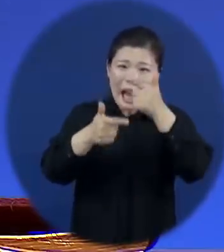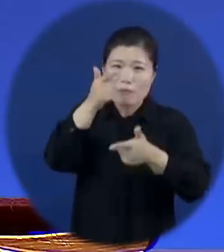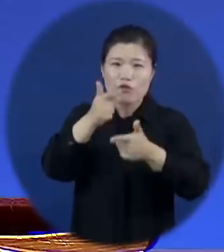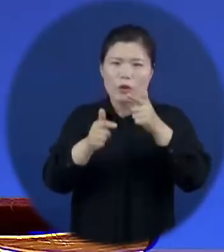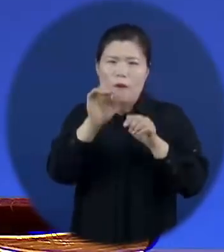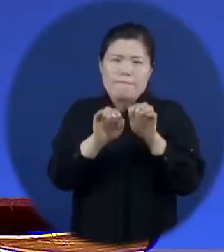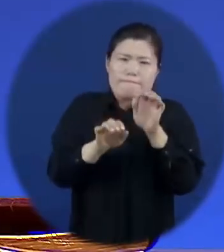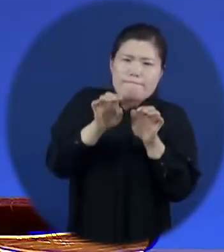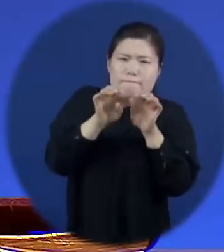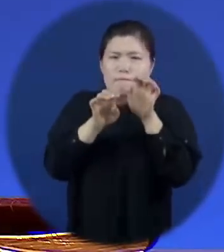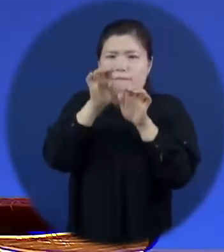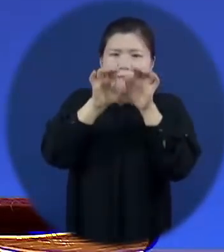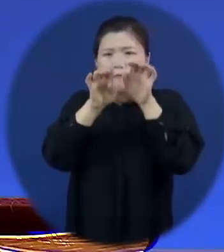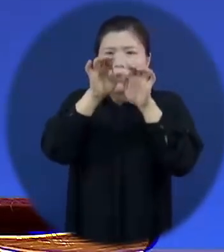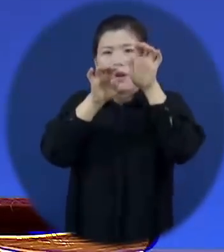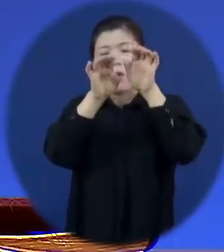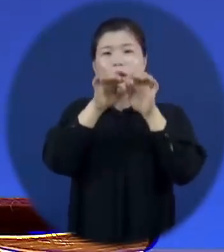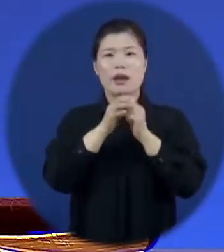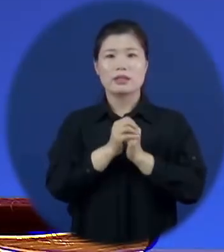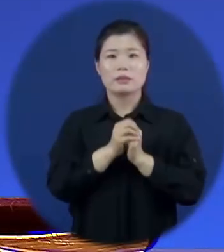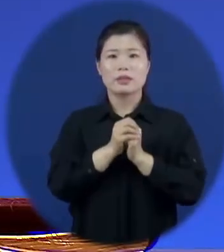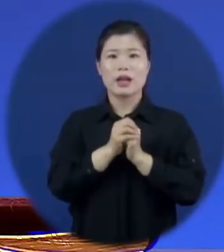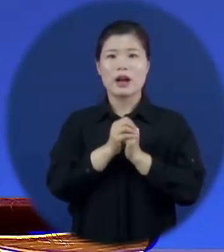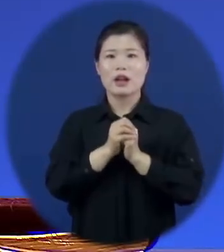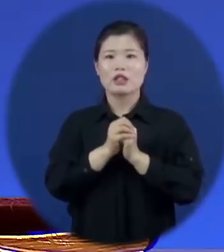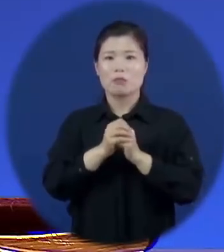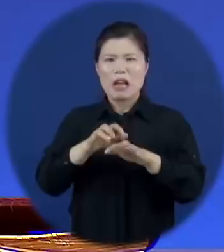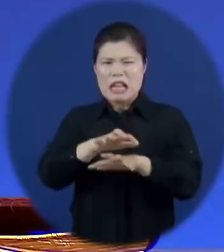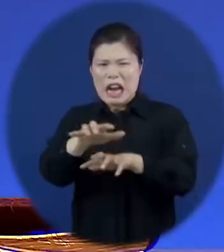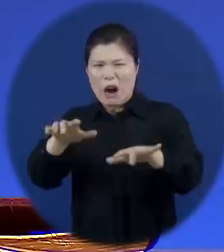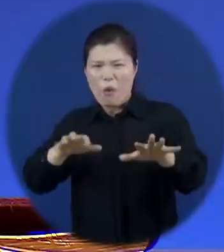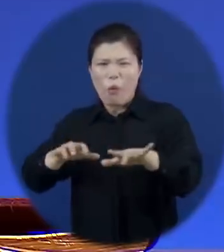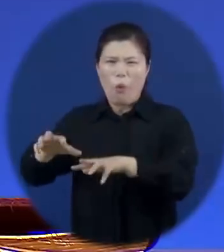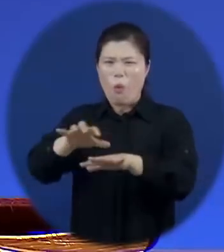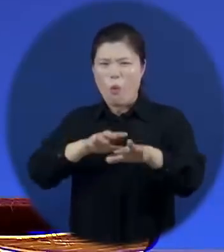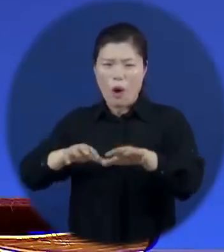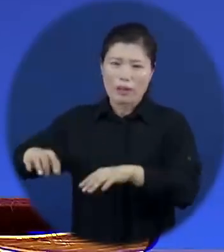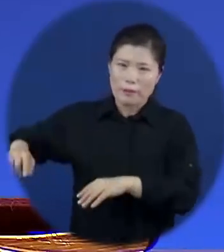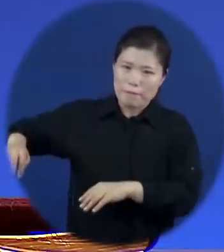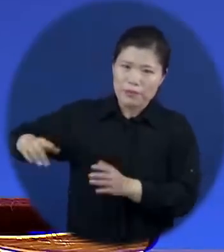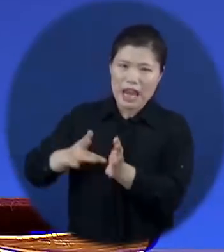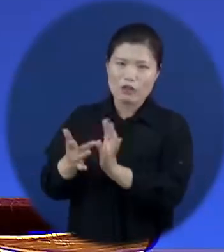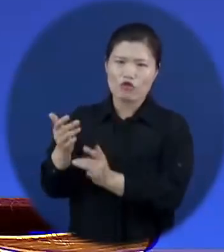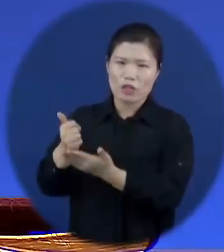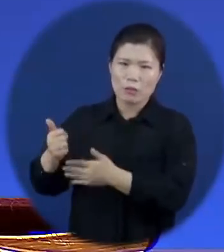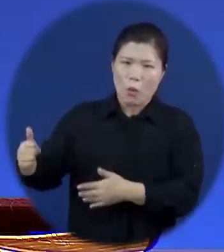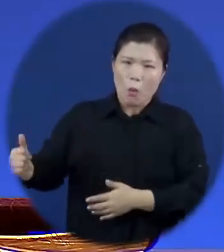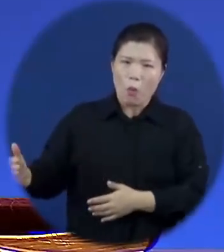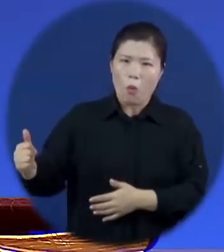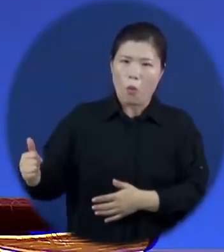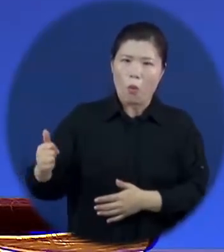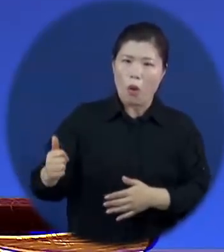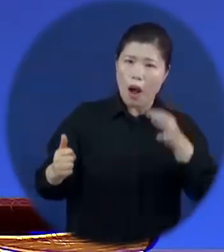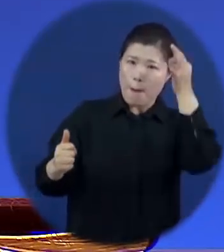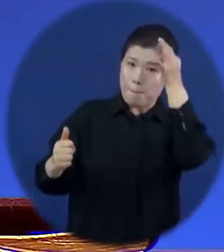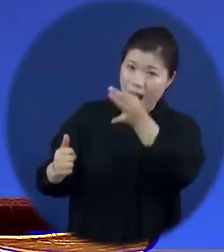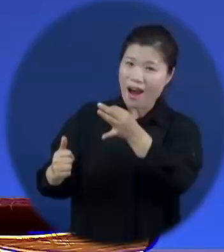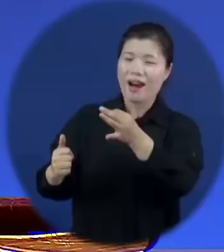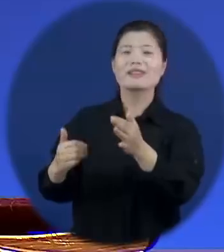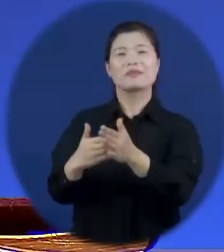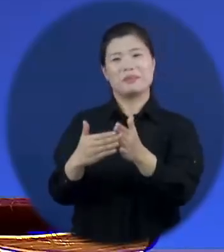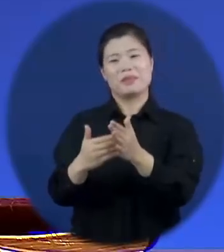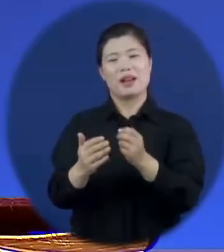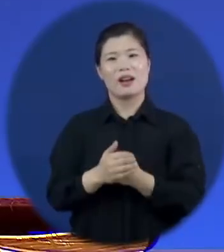위로 올라갔습니다. 그는 드디어 무리에 둘러싸여서 걷고 계시는 예수님을 볼 수